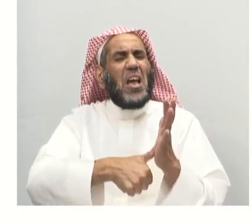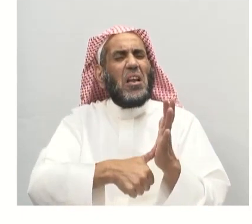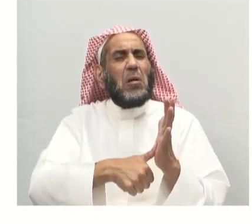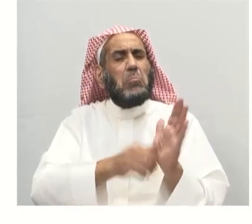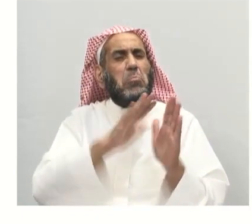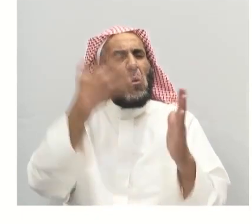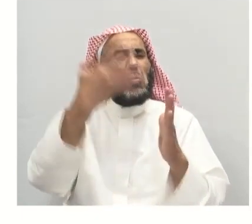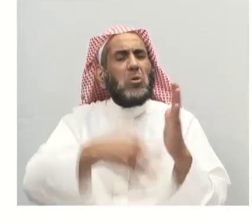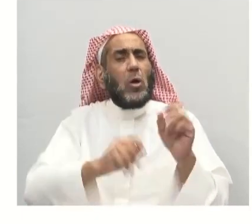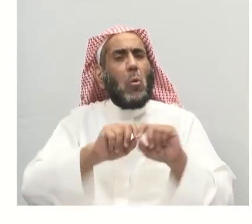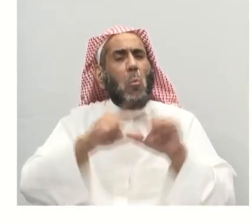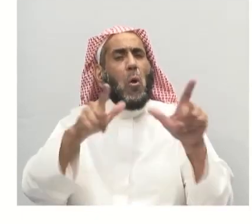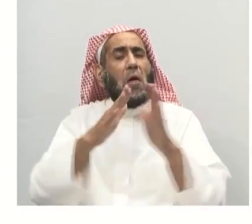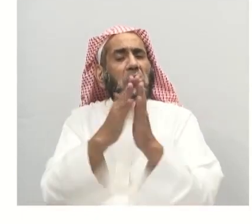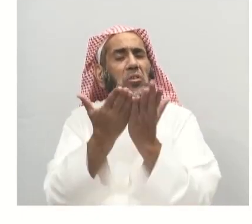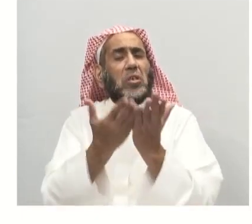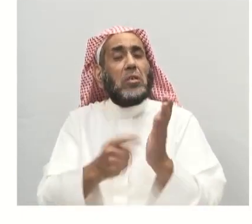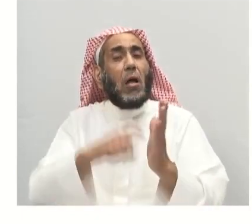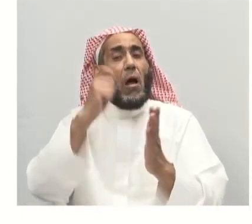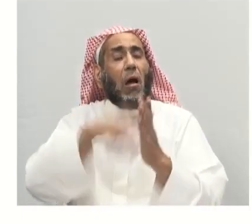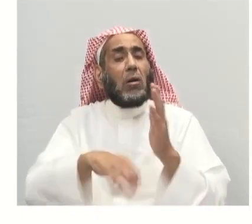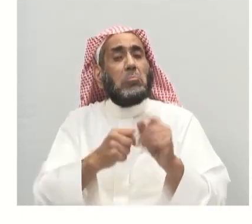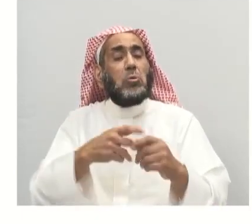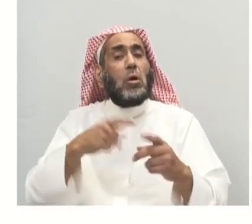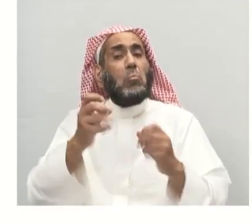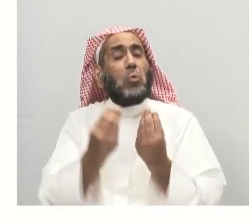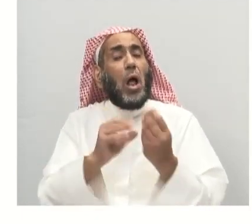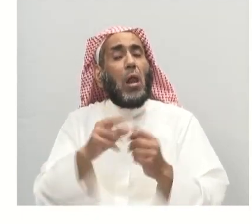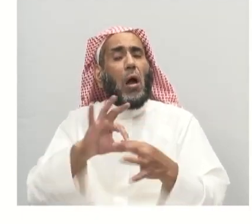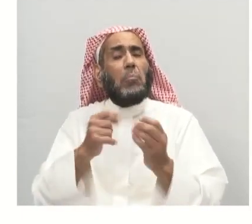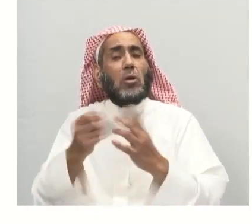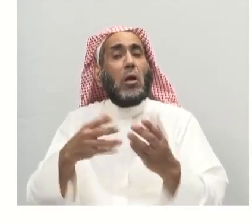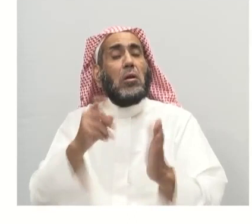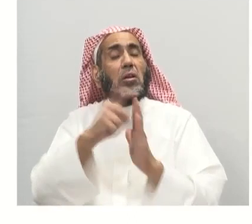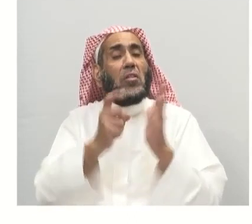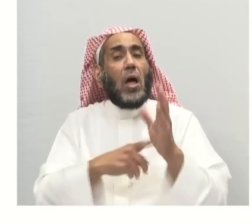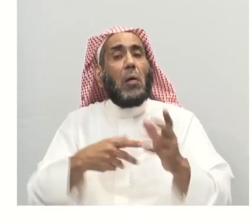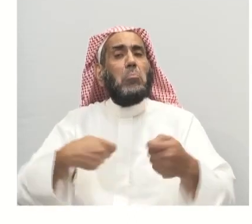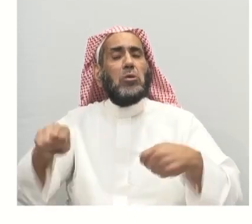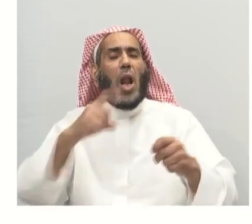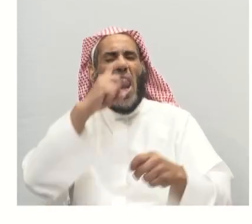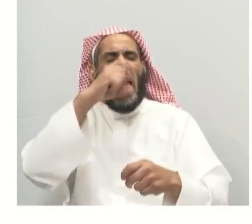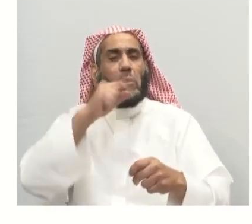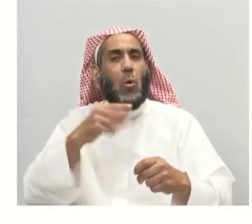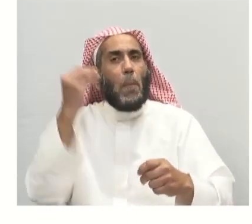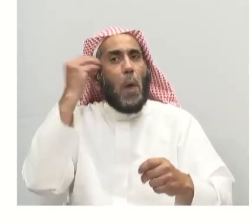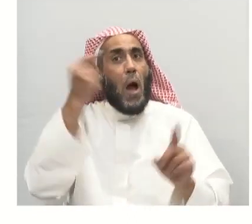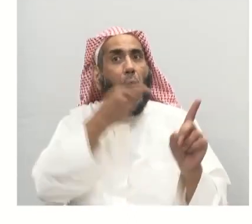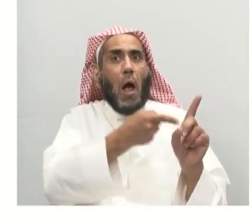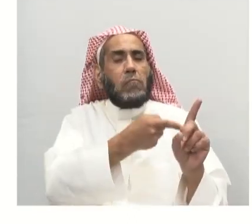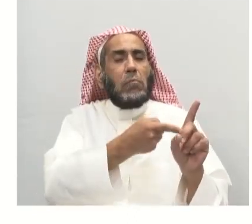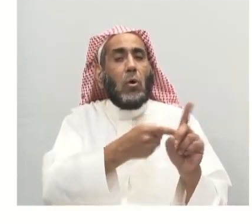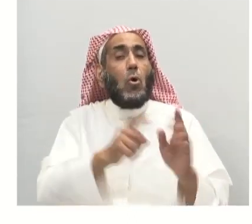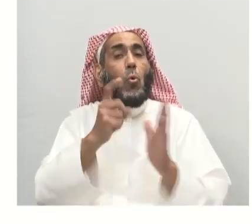التشريعات المعلنه في الجريده الرسميه ذات الصله بتجارته كنظام التجاره فلابد ان يكون ملما بذلك